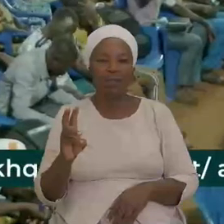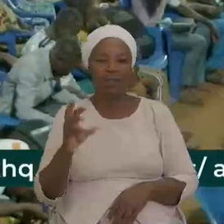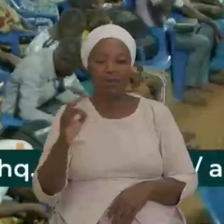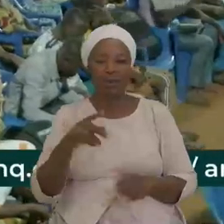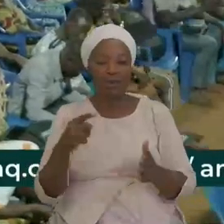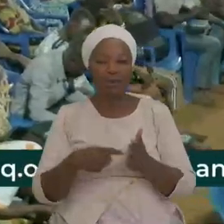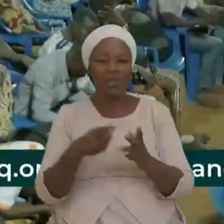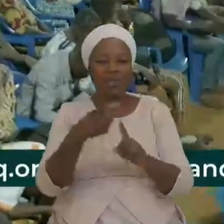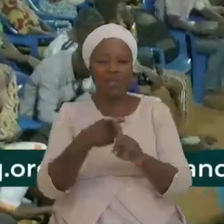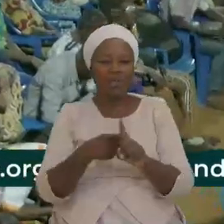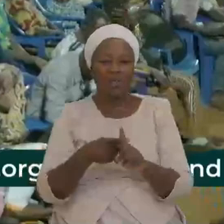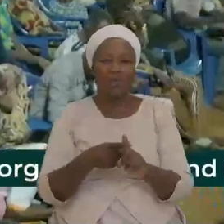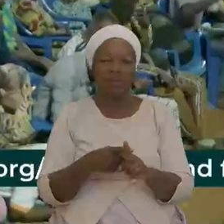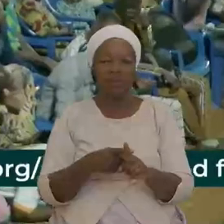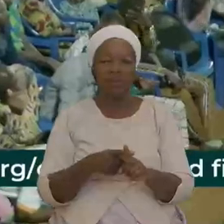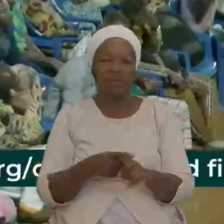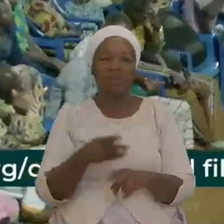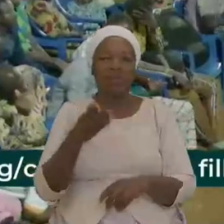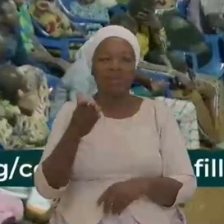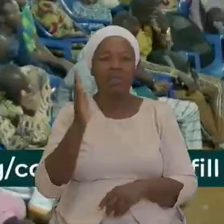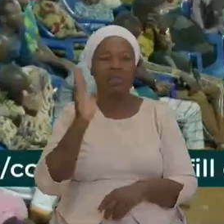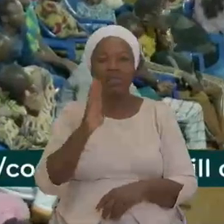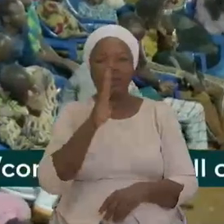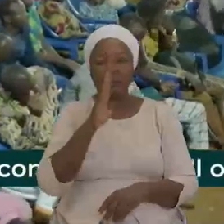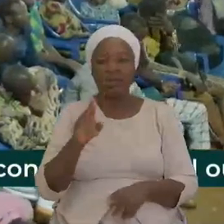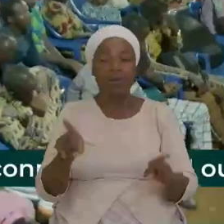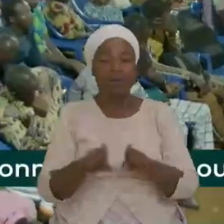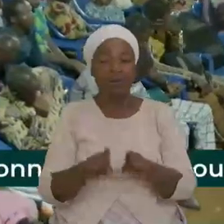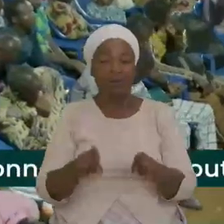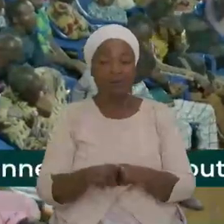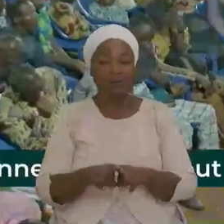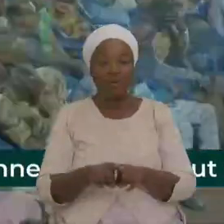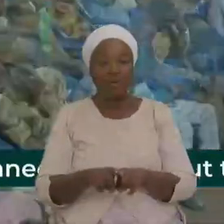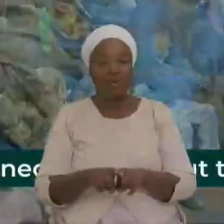et dans toutes nos églises de par le monde.